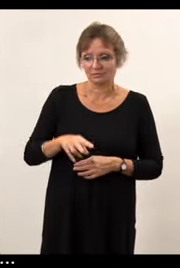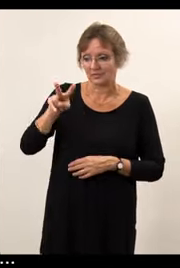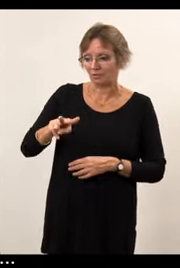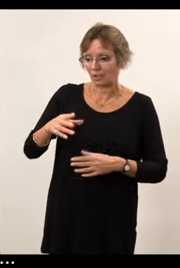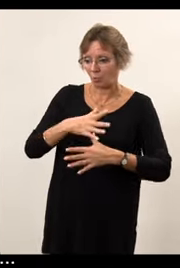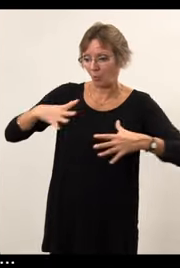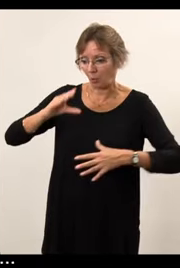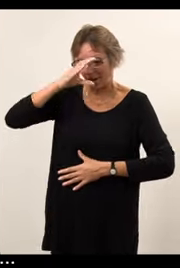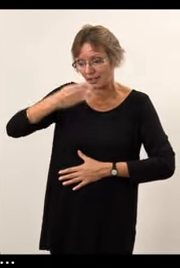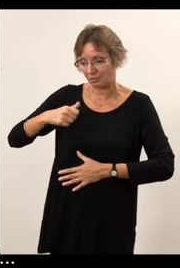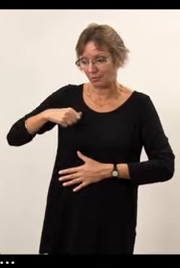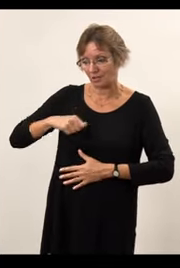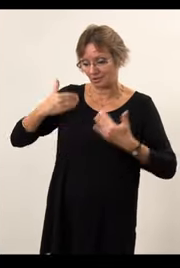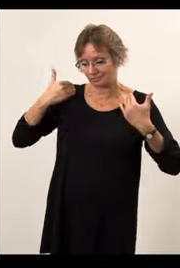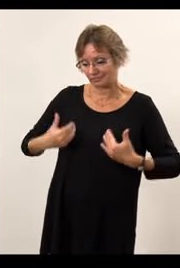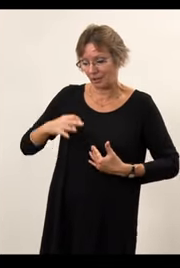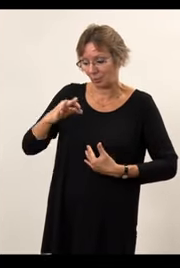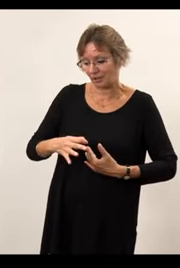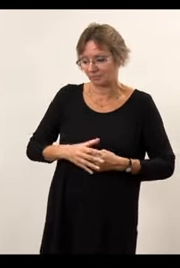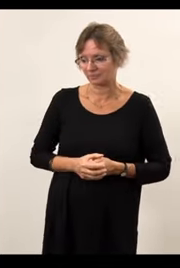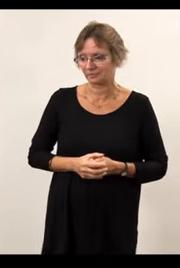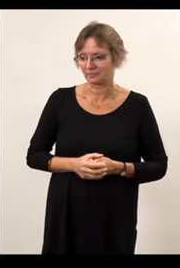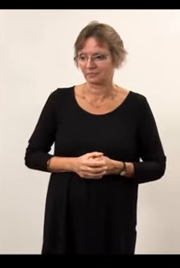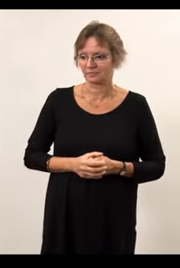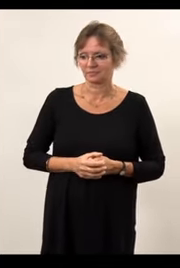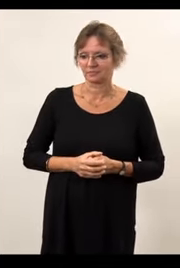Ouais, un gros éléphant méchant.